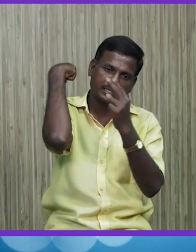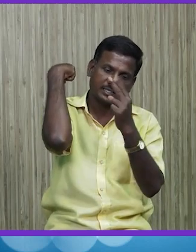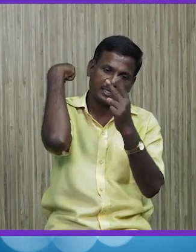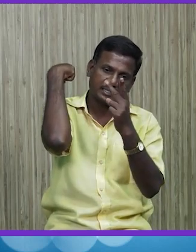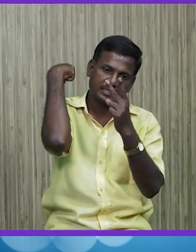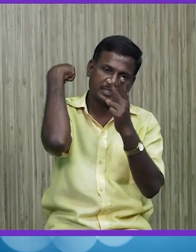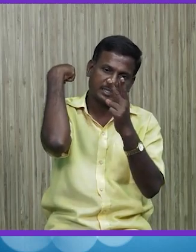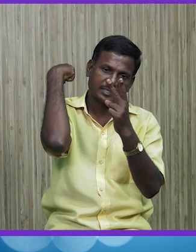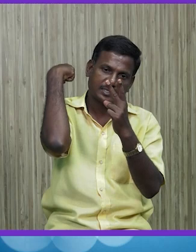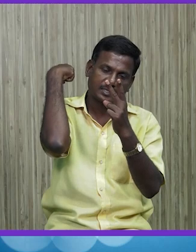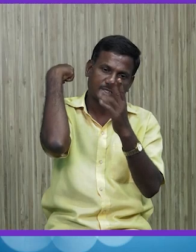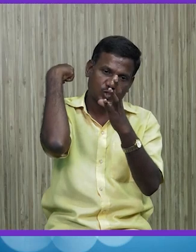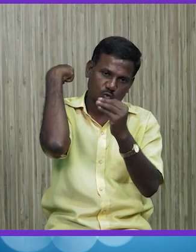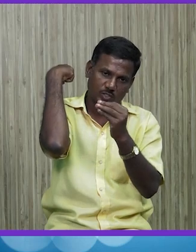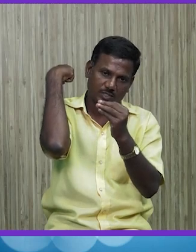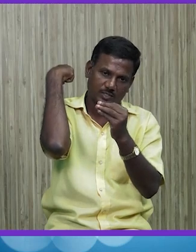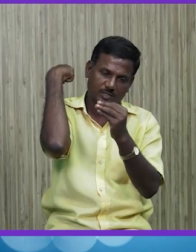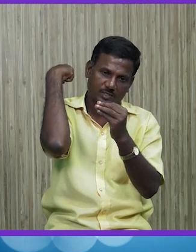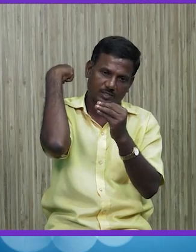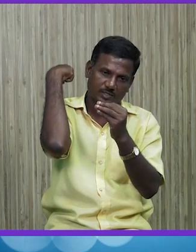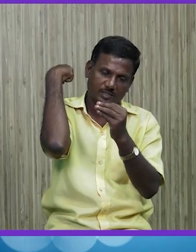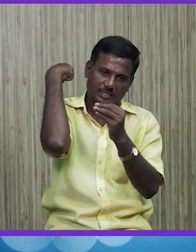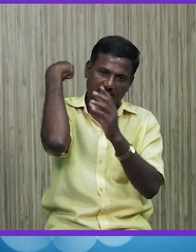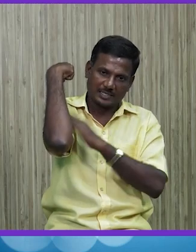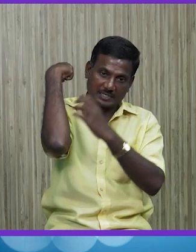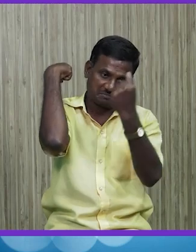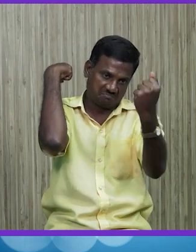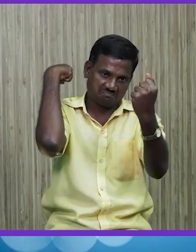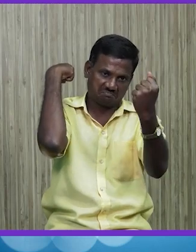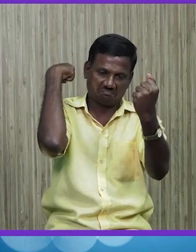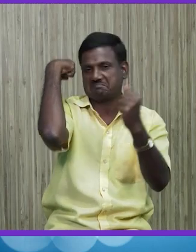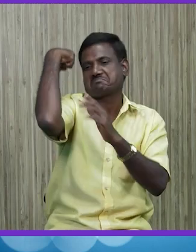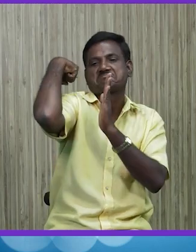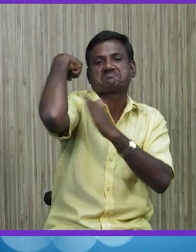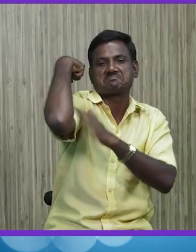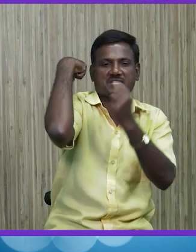தசைகள் சுறிங்கி க Shyett்டி த alumin்மையுடன் காட்சிளிக்கின்து